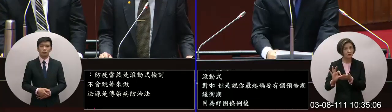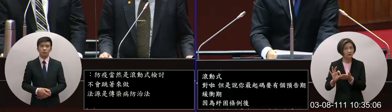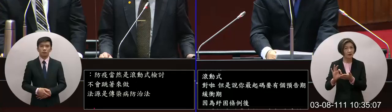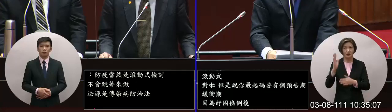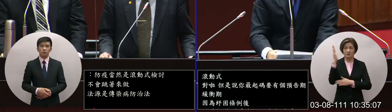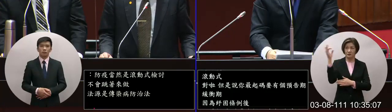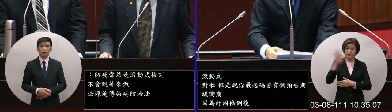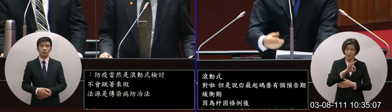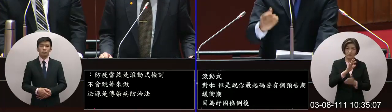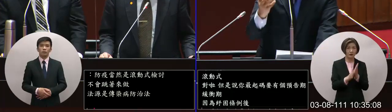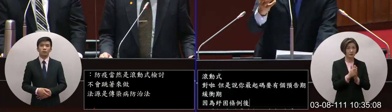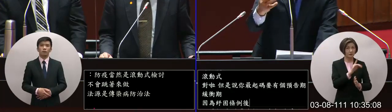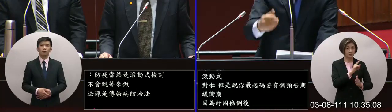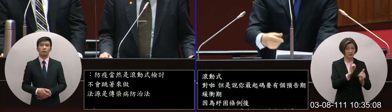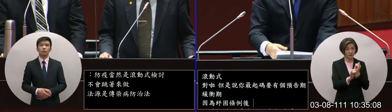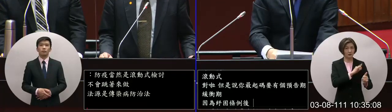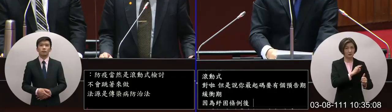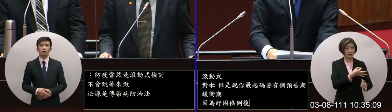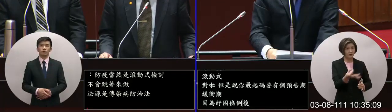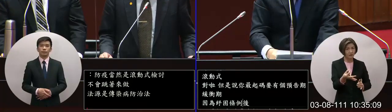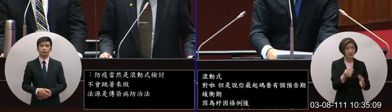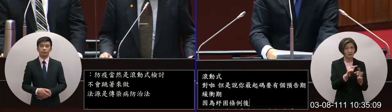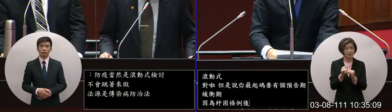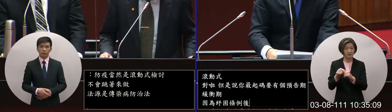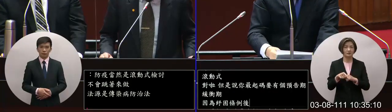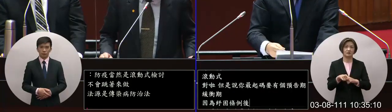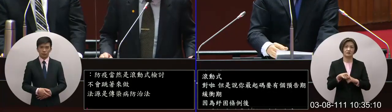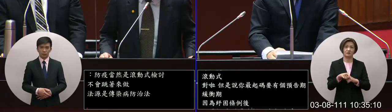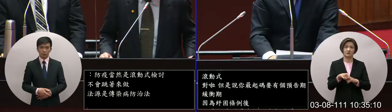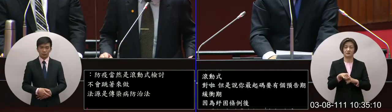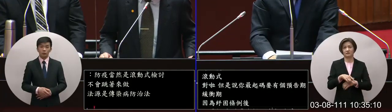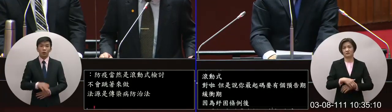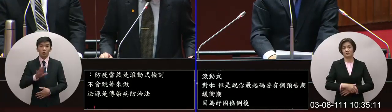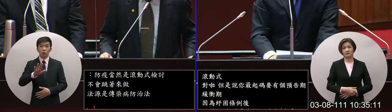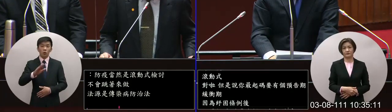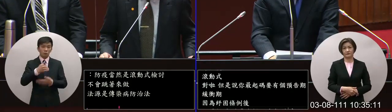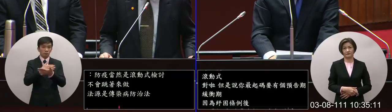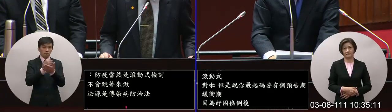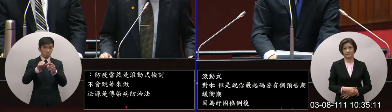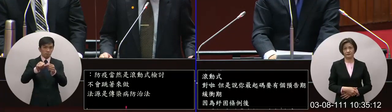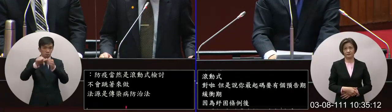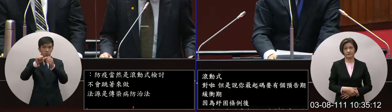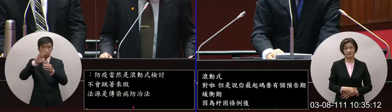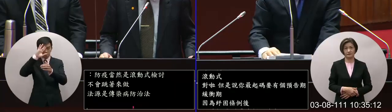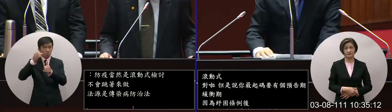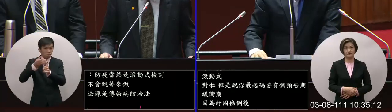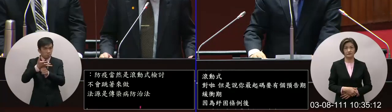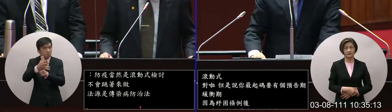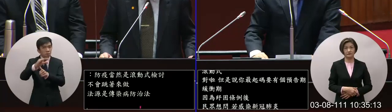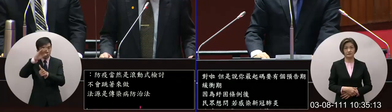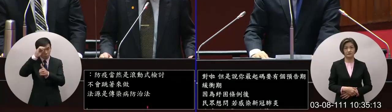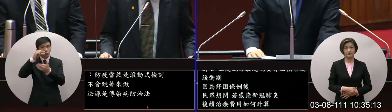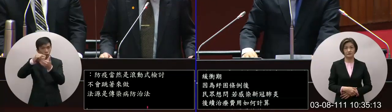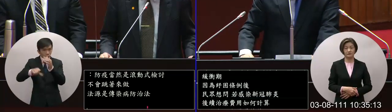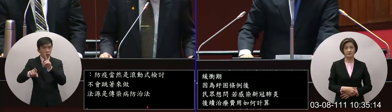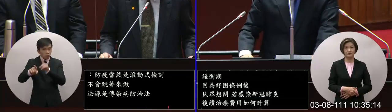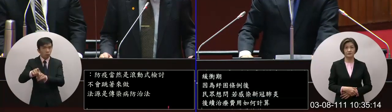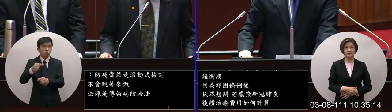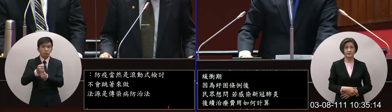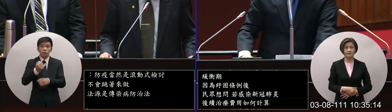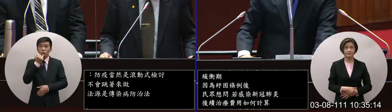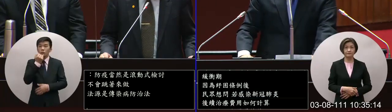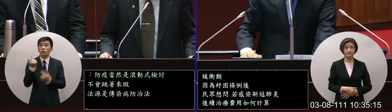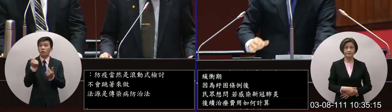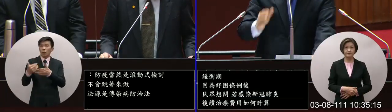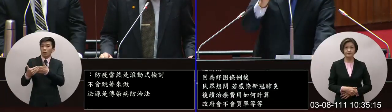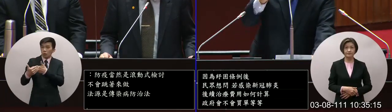会买单？等等，我想这些都是 会根据第五类传染病哈、相关的措施都会进行。被隔离治